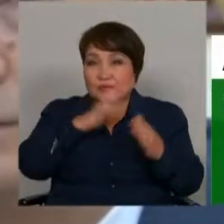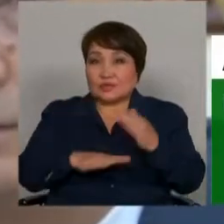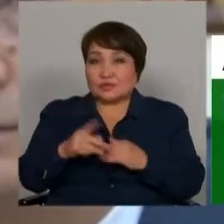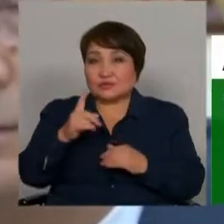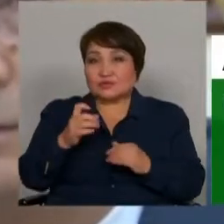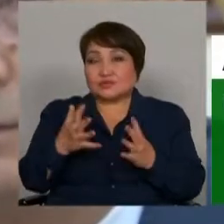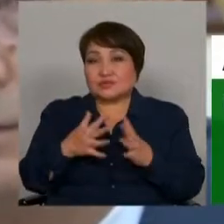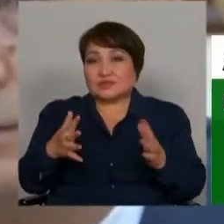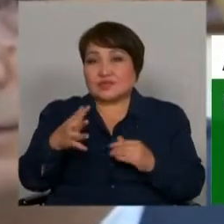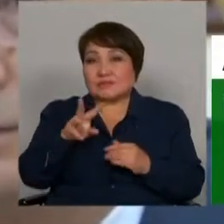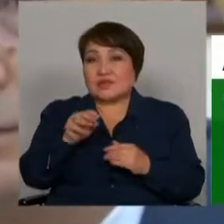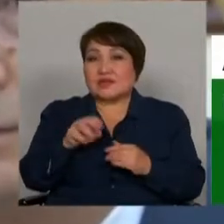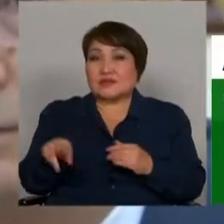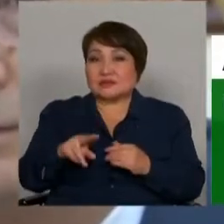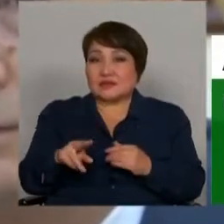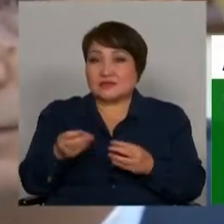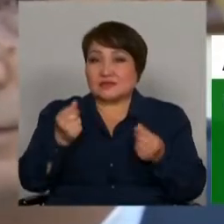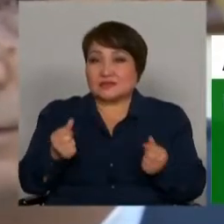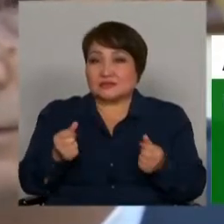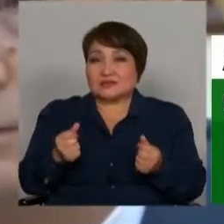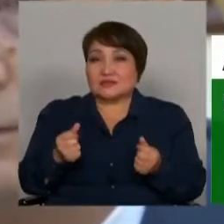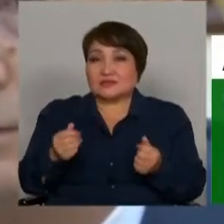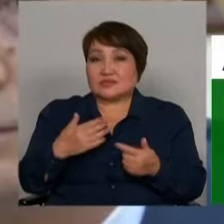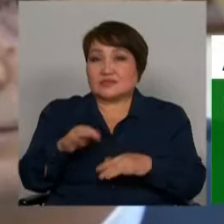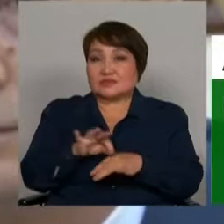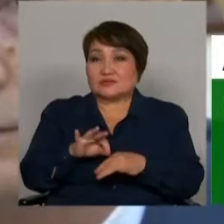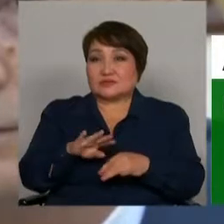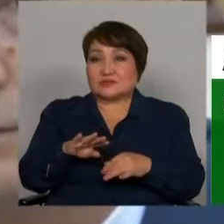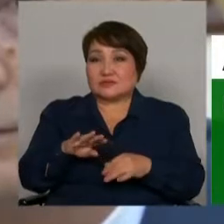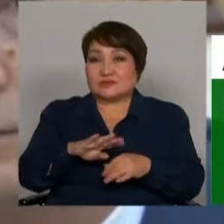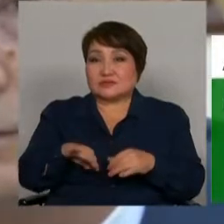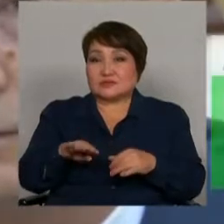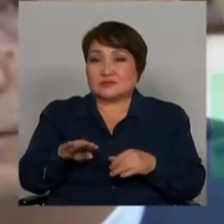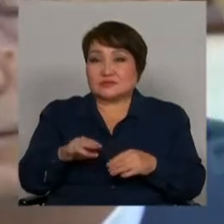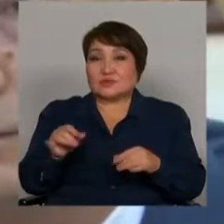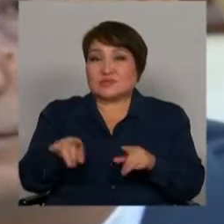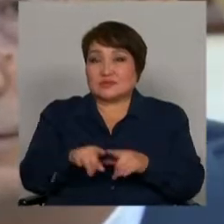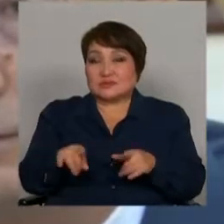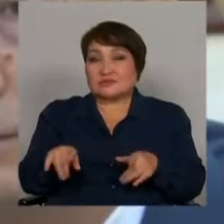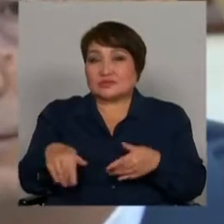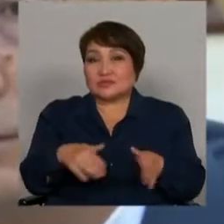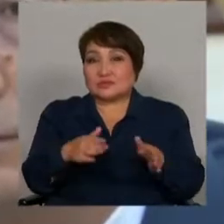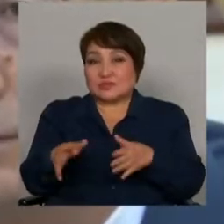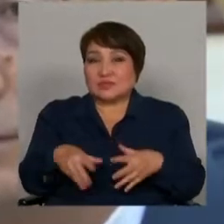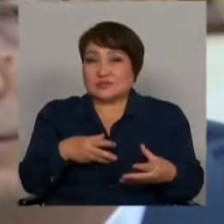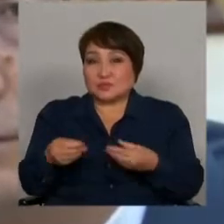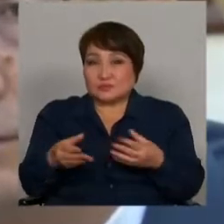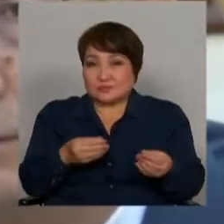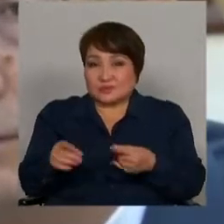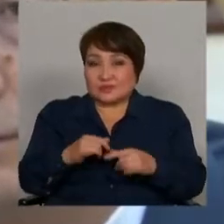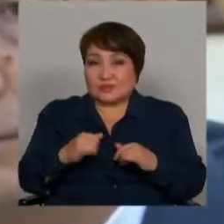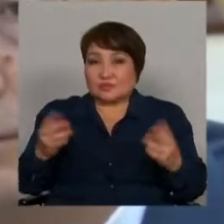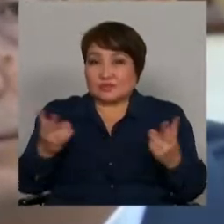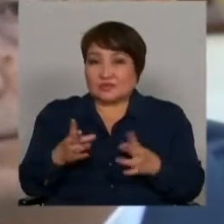шетелден ауру мала келмей, осылай селекция жолымен дамытуымыз керек еді. Менің мынада екі сұрағым бар.